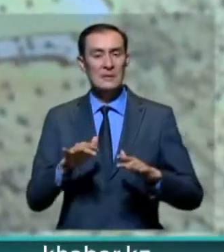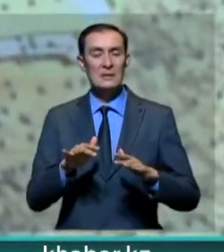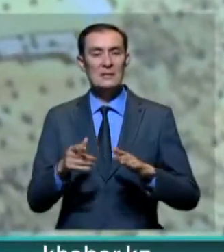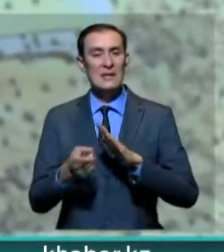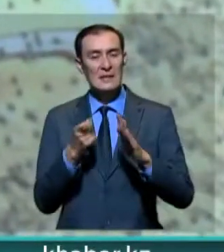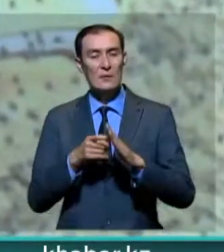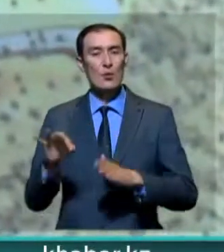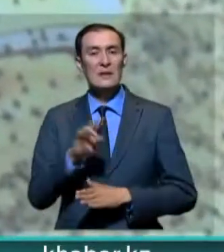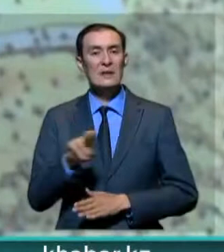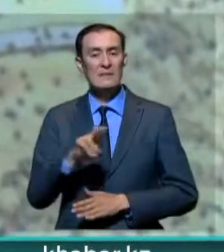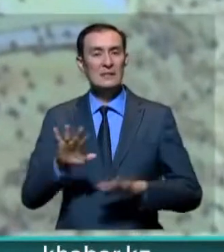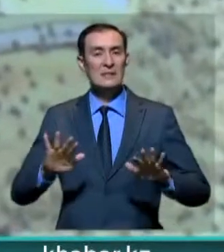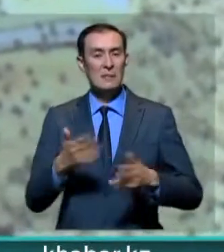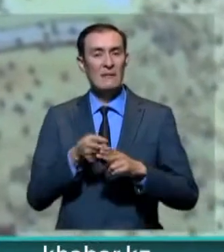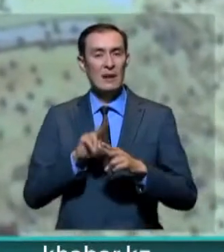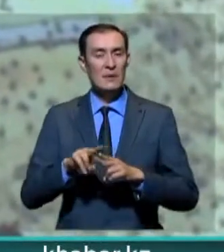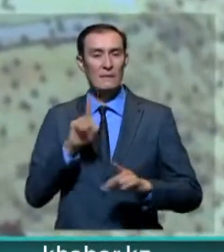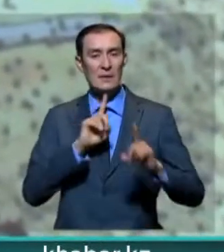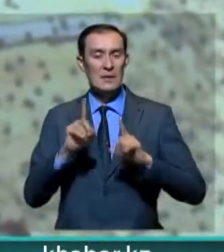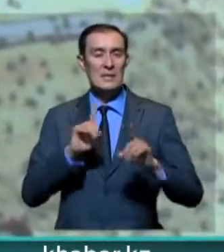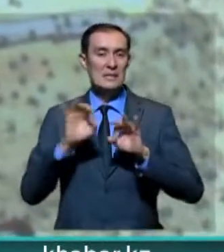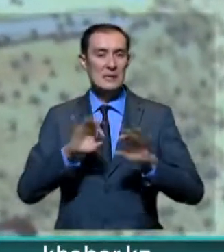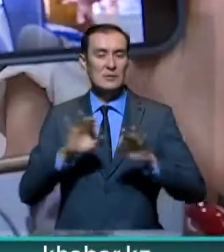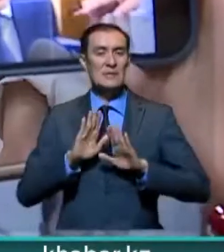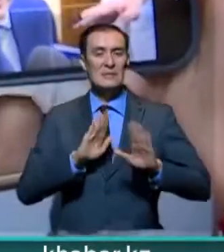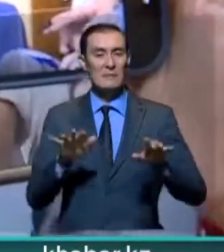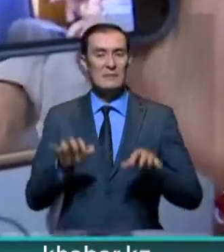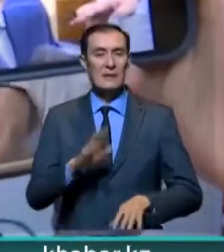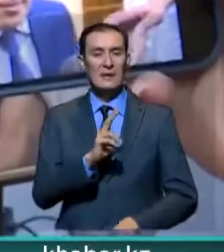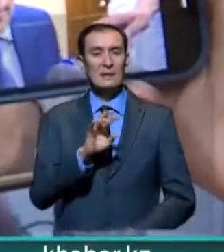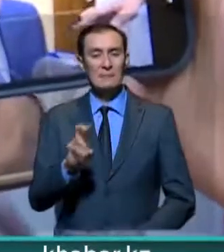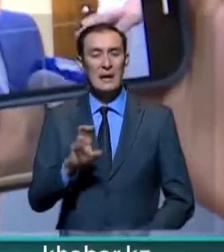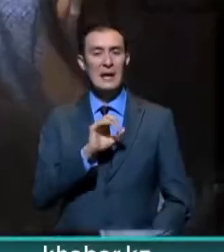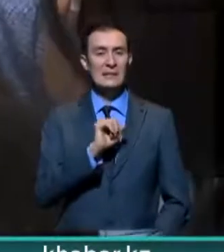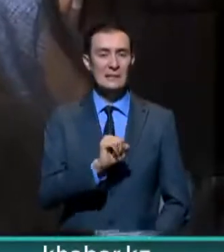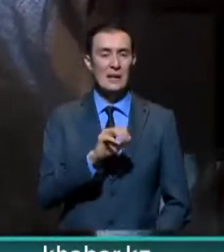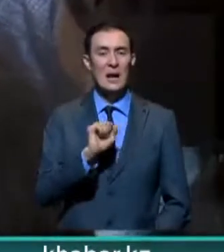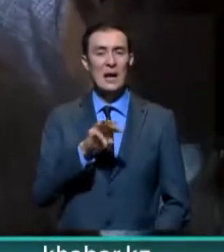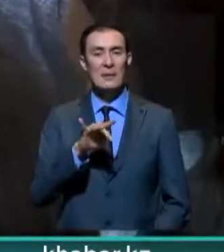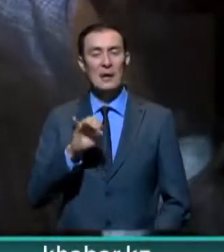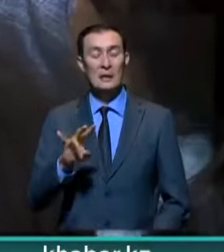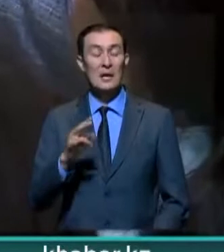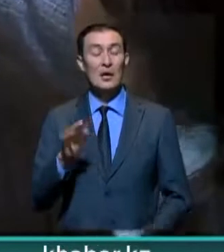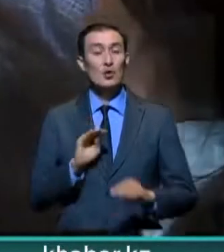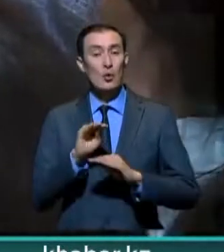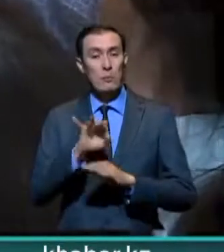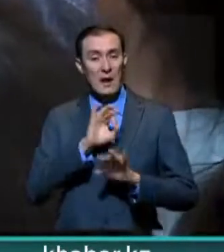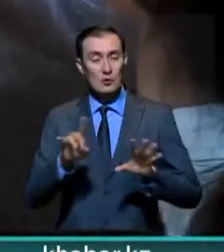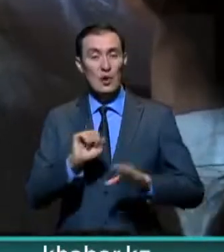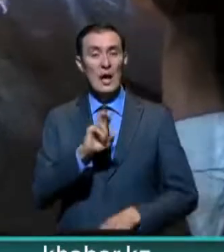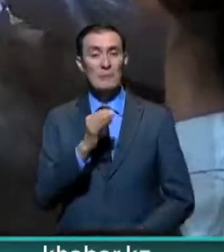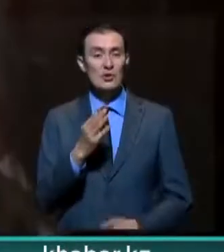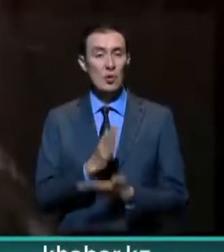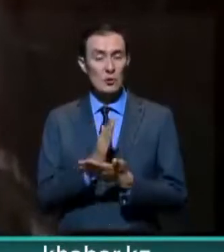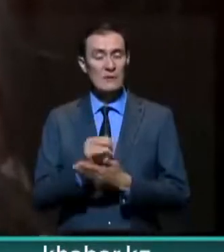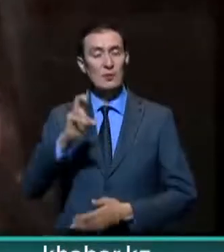январских событиях. Об этом сегодня в кулуарах Мажилиса сообщил заместитель председателя КНБ Аскар Амирханов. Он добавил, что Самат Абиш находится